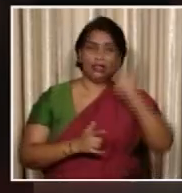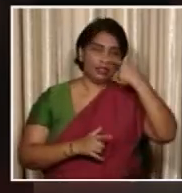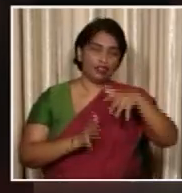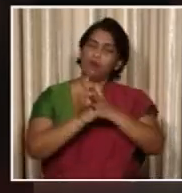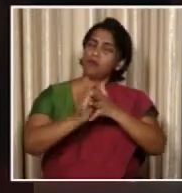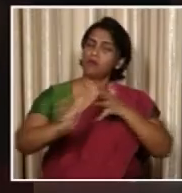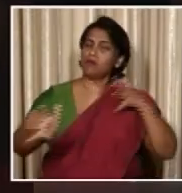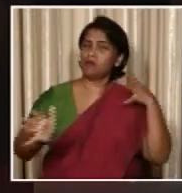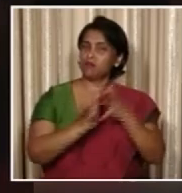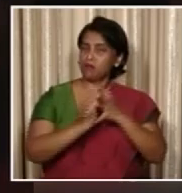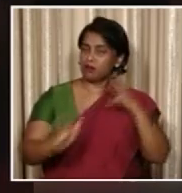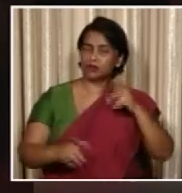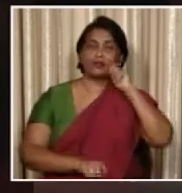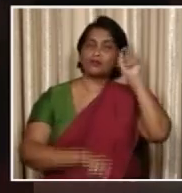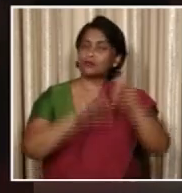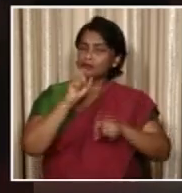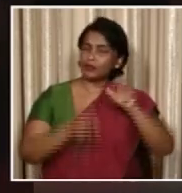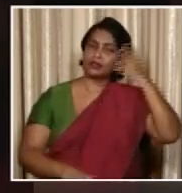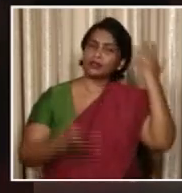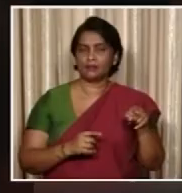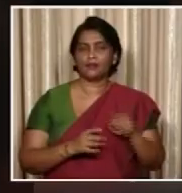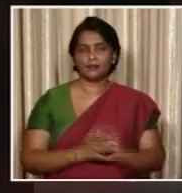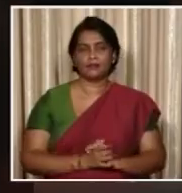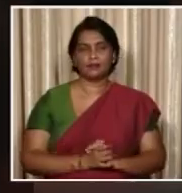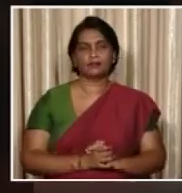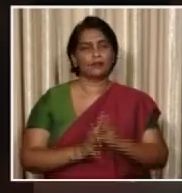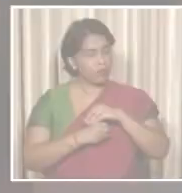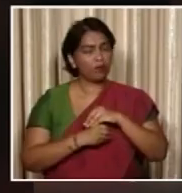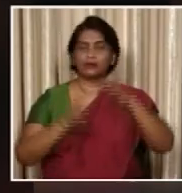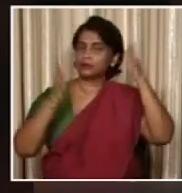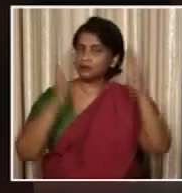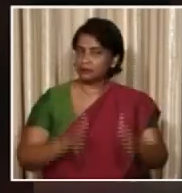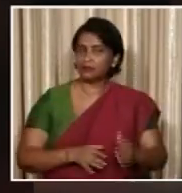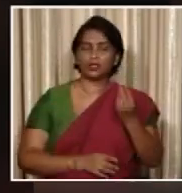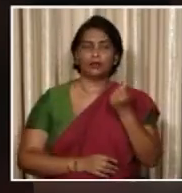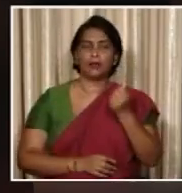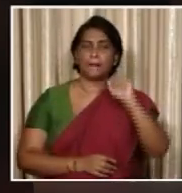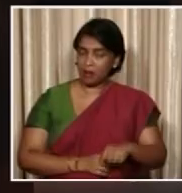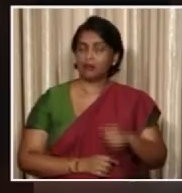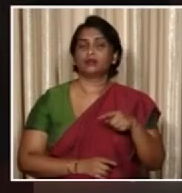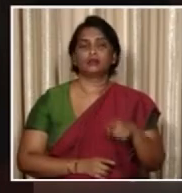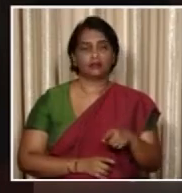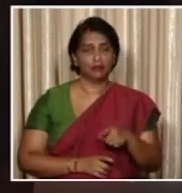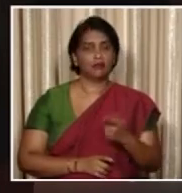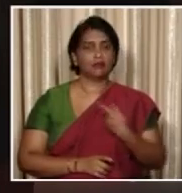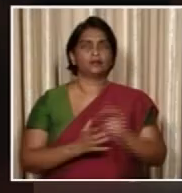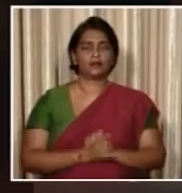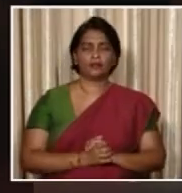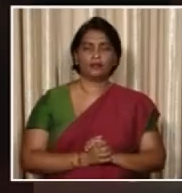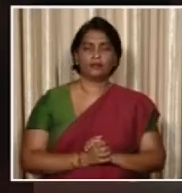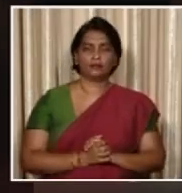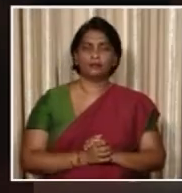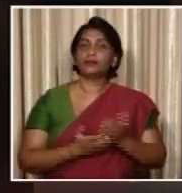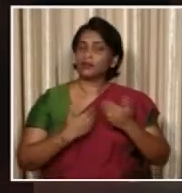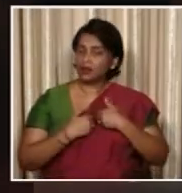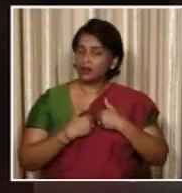වල මිනිස්සු මැරිලා වැටෙද්දි පොහොර මිටිය රුපියල් 50,000ටත් ගන්න බැරි වෙද්දි